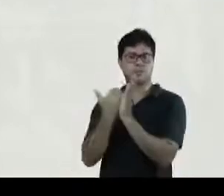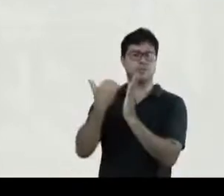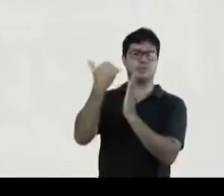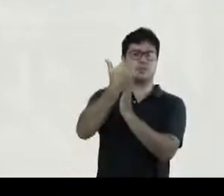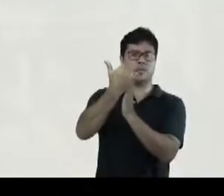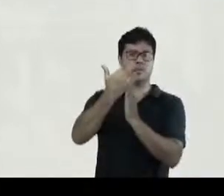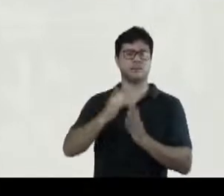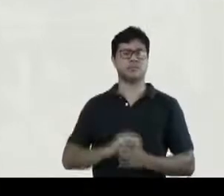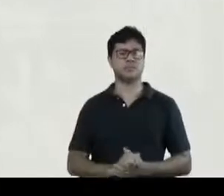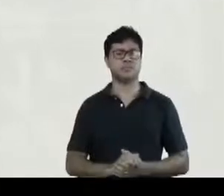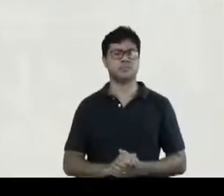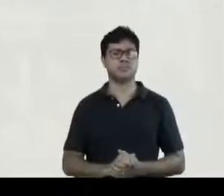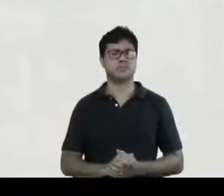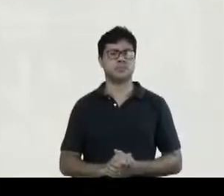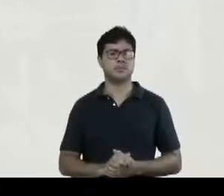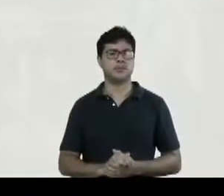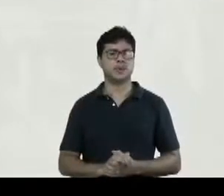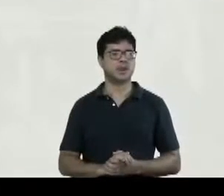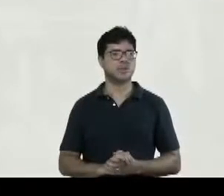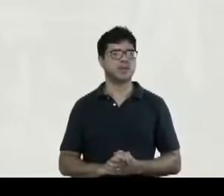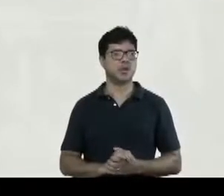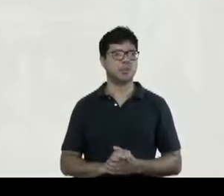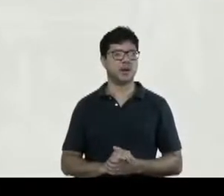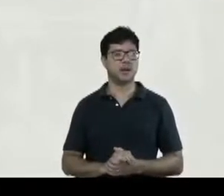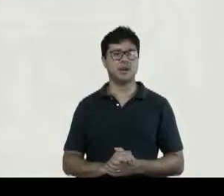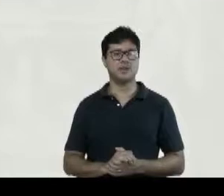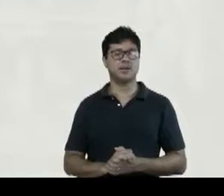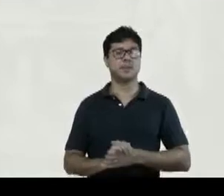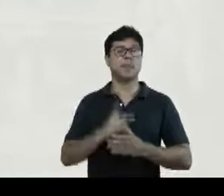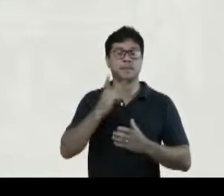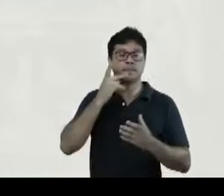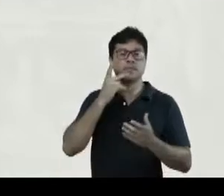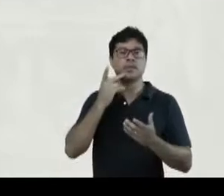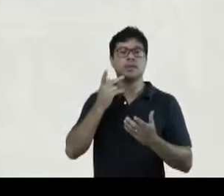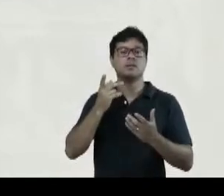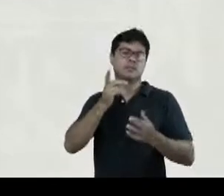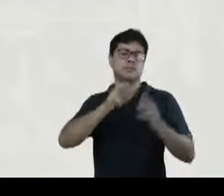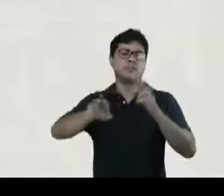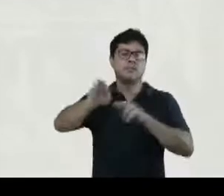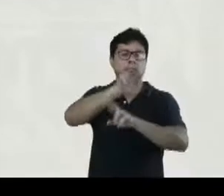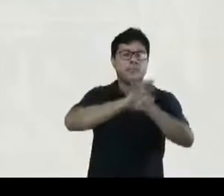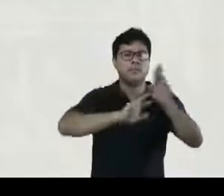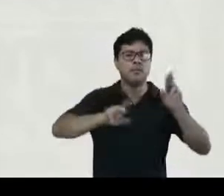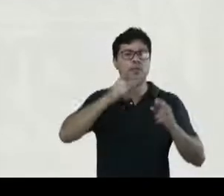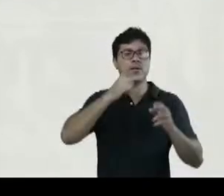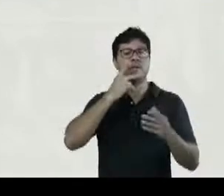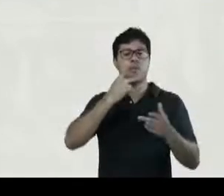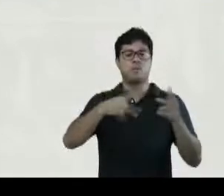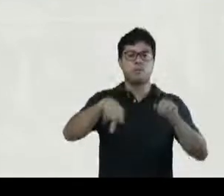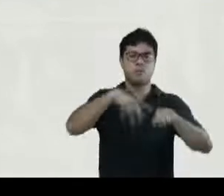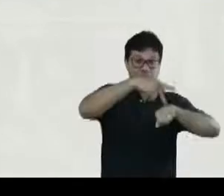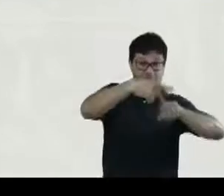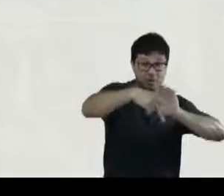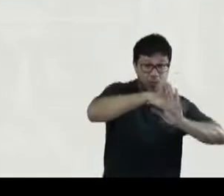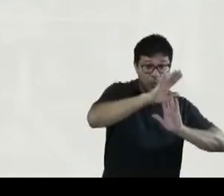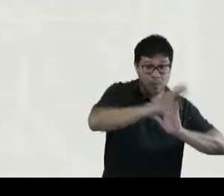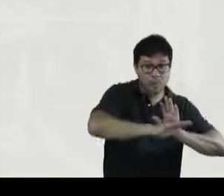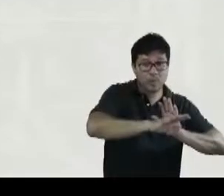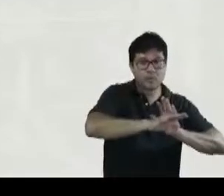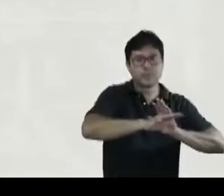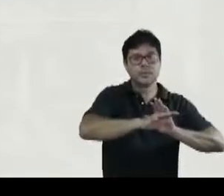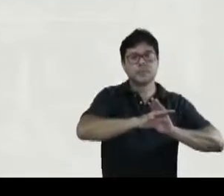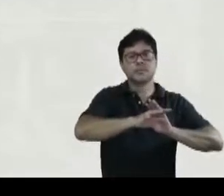VIA führt verschiedene nationale Normdateien virtuell zusammen, darunter auch die deutsche